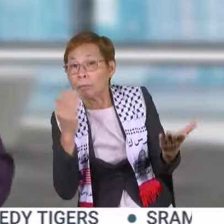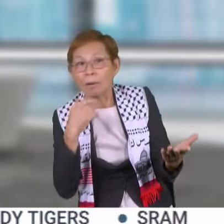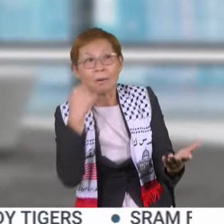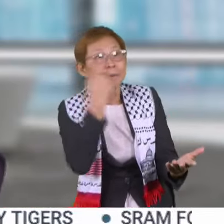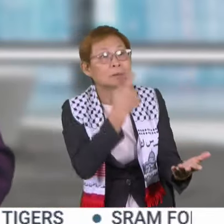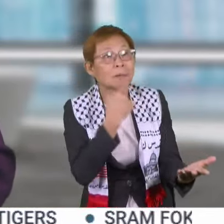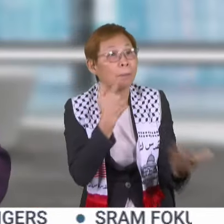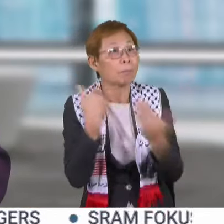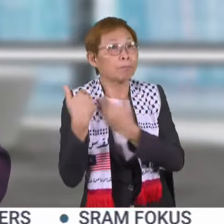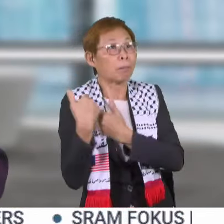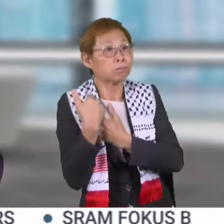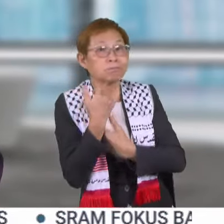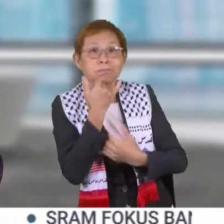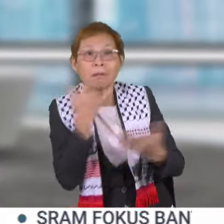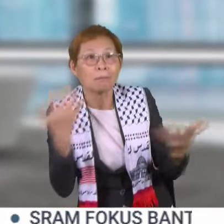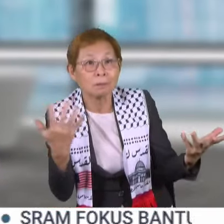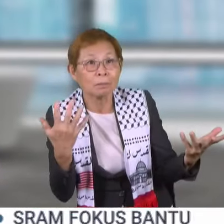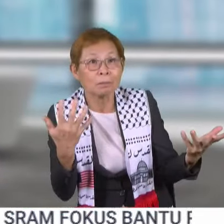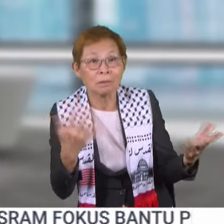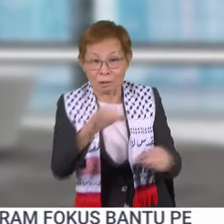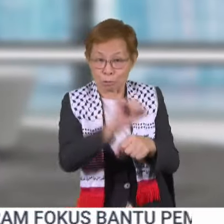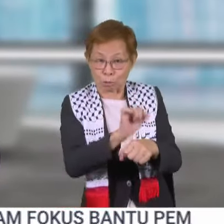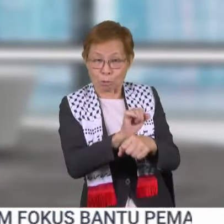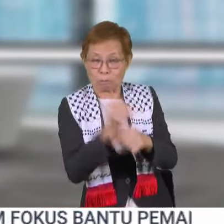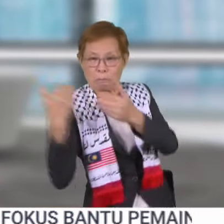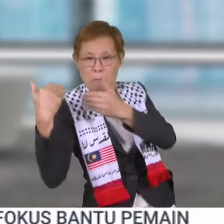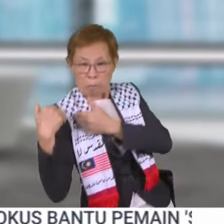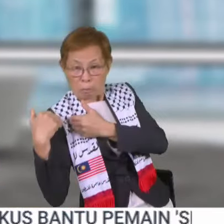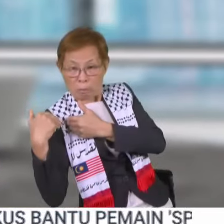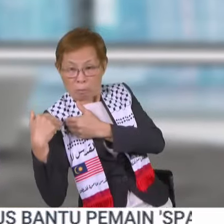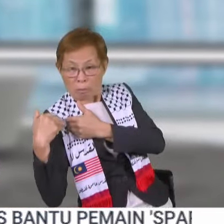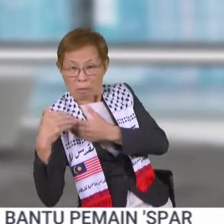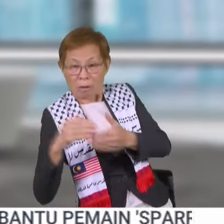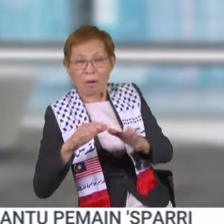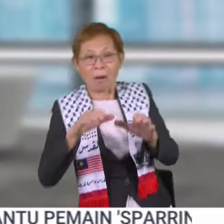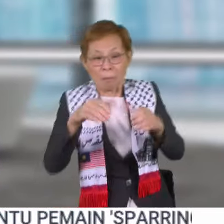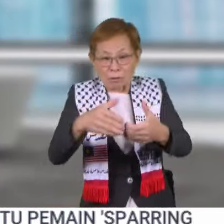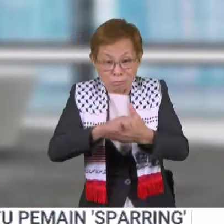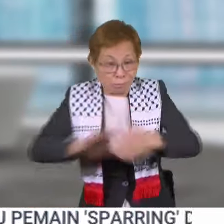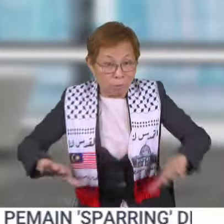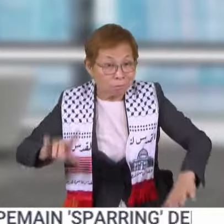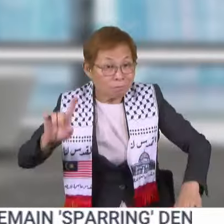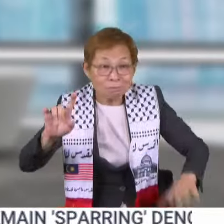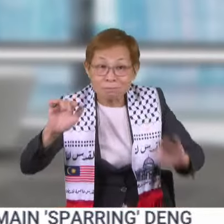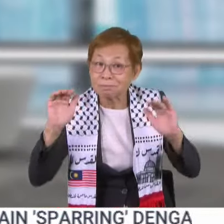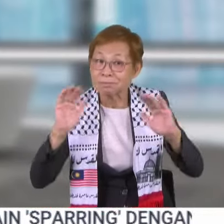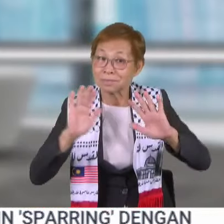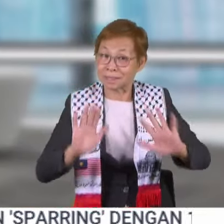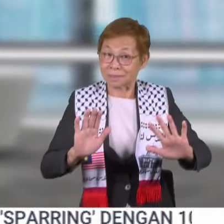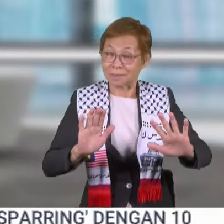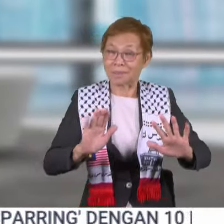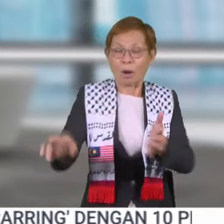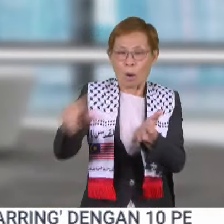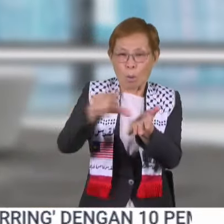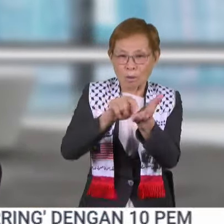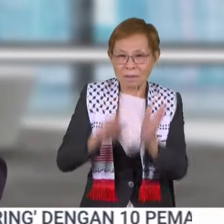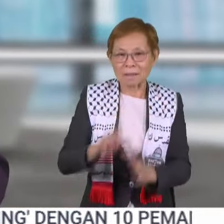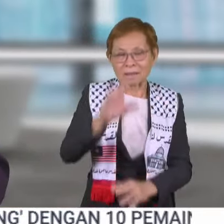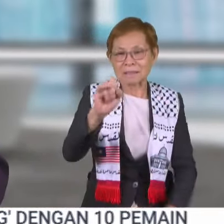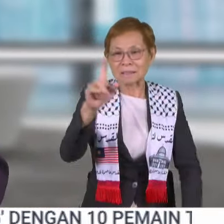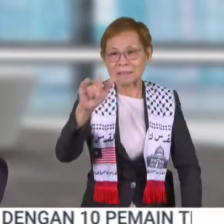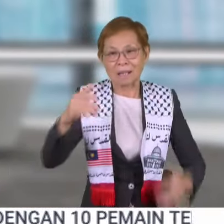harus dipertanggungjawabkan Adakah tugas ini dipikul pasukan penyelamat semata-mata wartawan Siti Jamilah Hanim